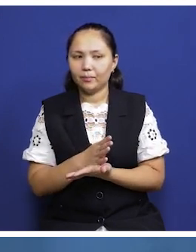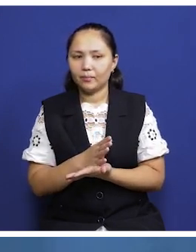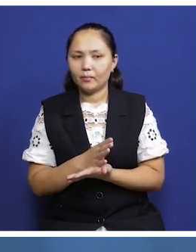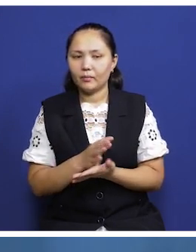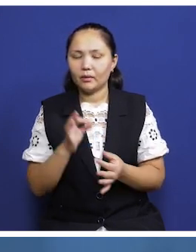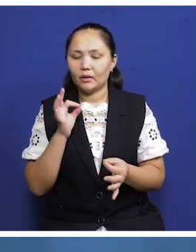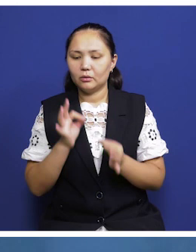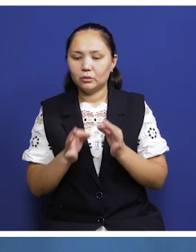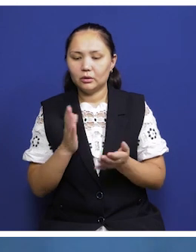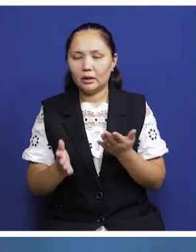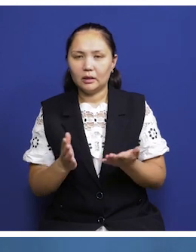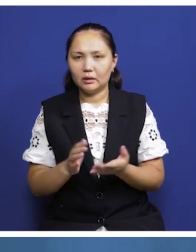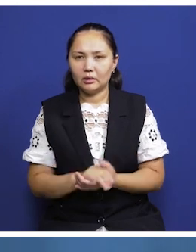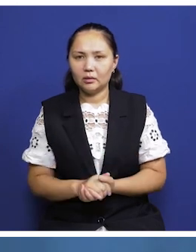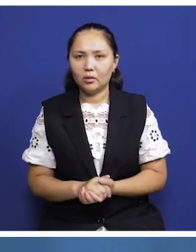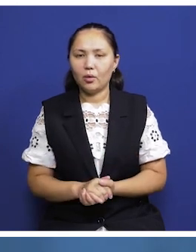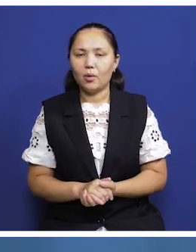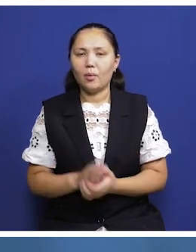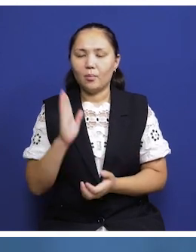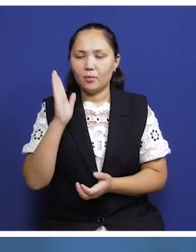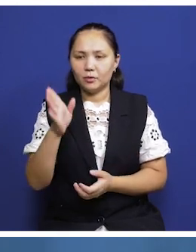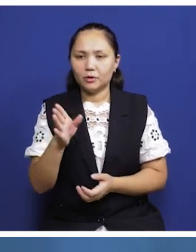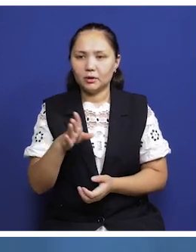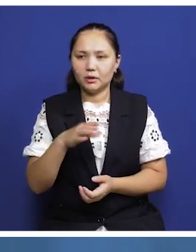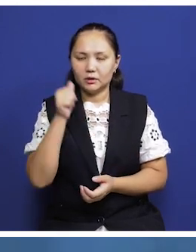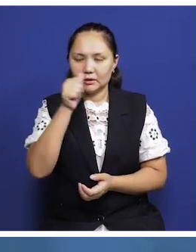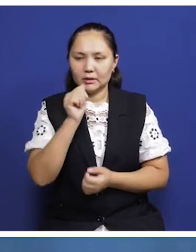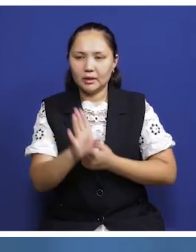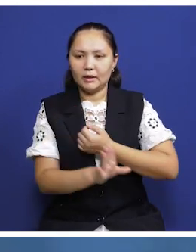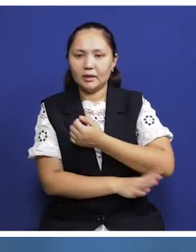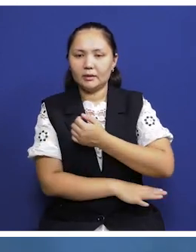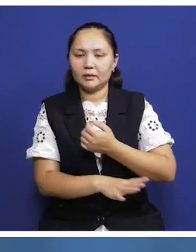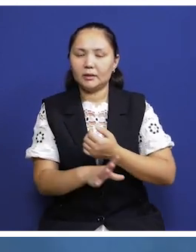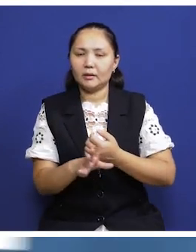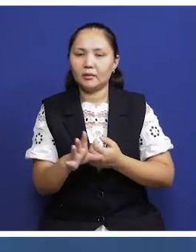Соттарыңыз қашан түседі? Ағымдағы жылдың аяғына дейін төлейді.